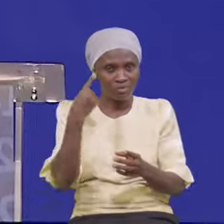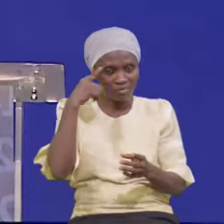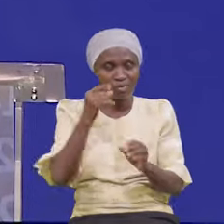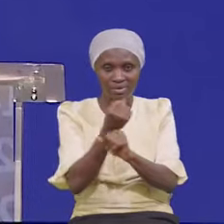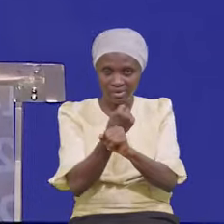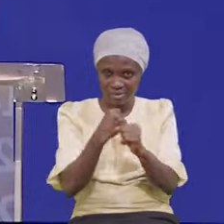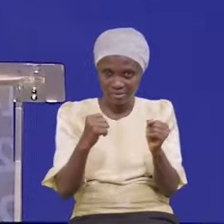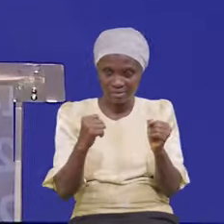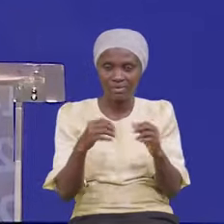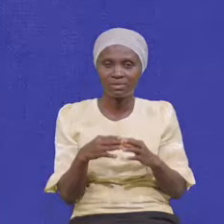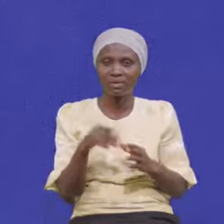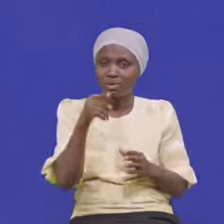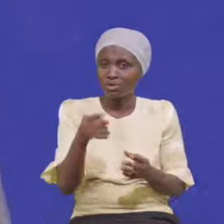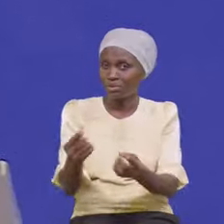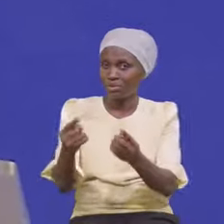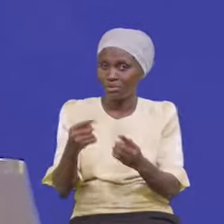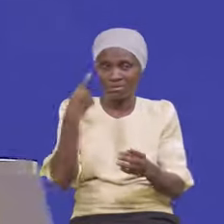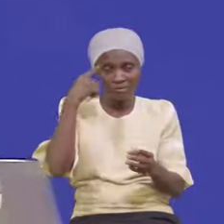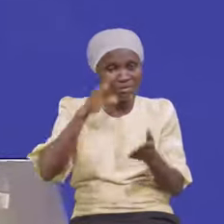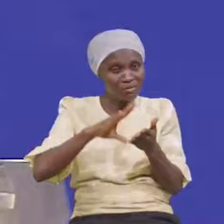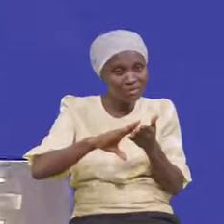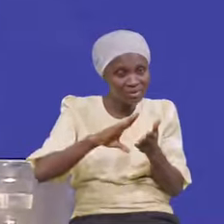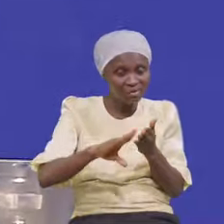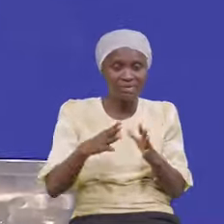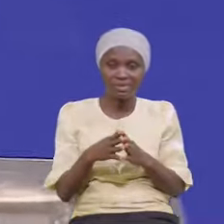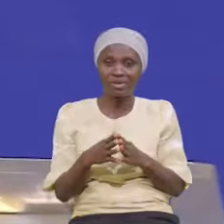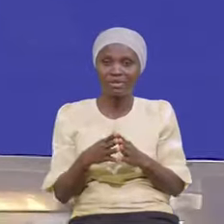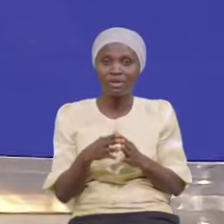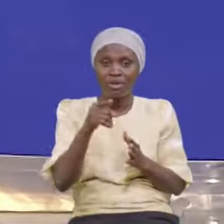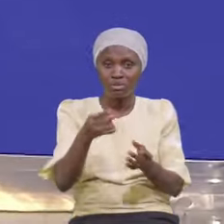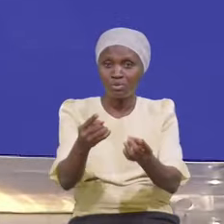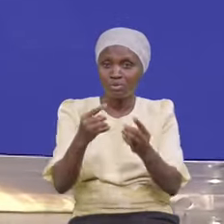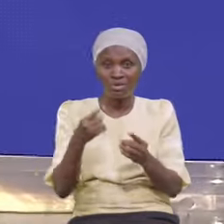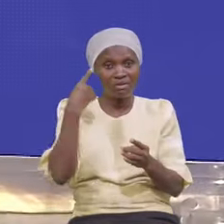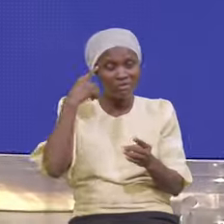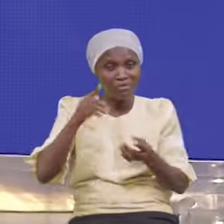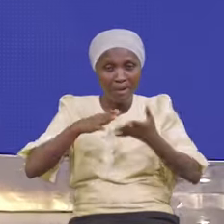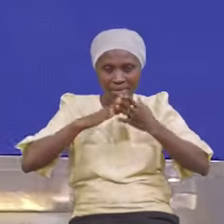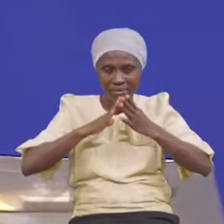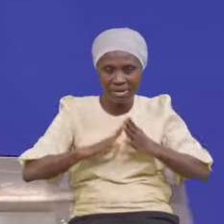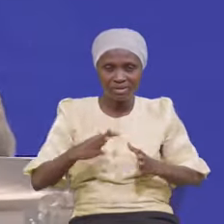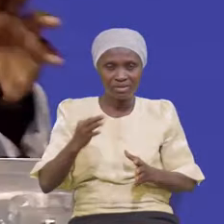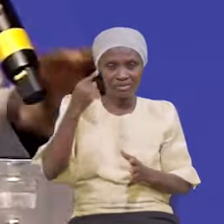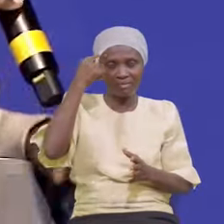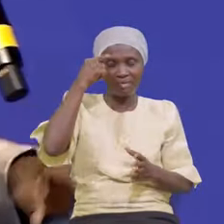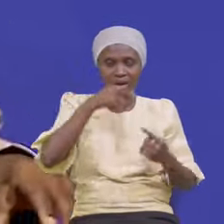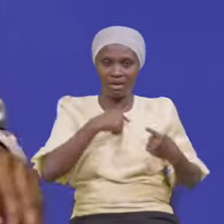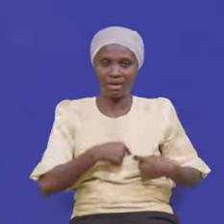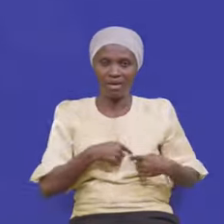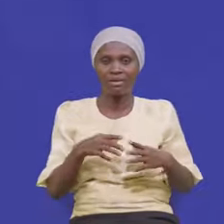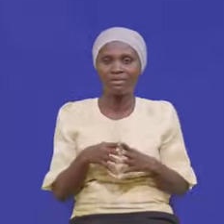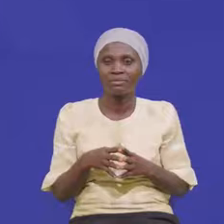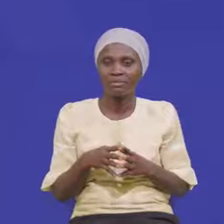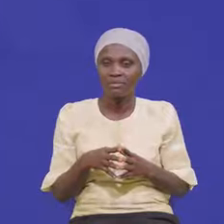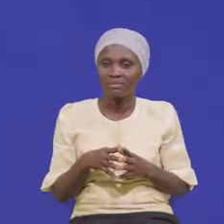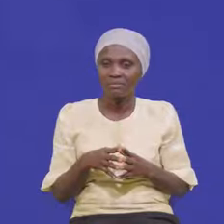రక్షణ కోసం వచ్చారు. You come for forgiveness. మీరు క్షమాపణ కోసం వచ్చారు. You come for peace of mind. మీరు మానసిక శాంతి కోసం